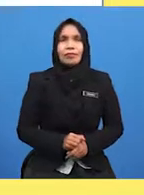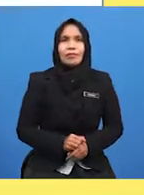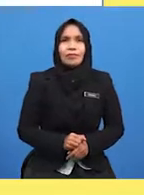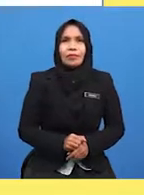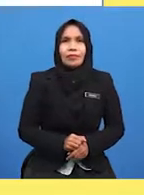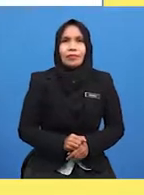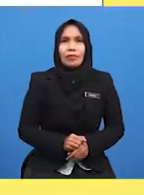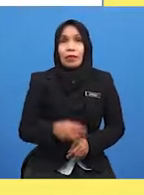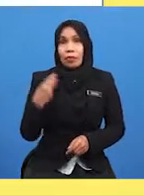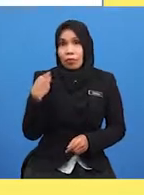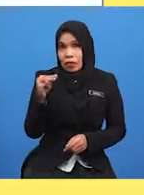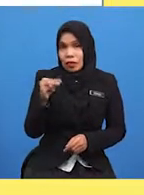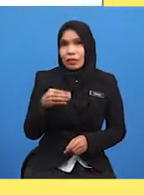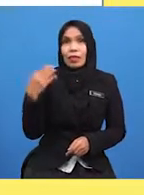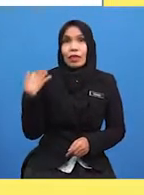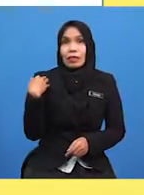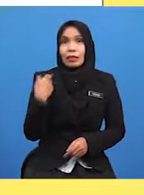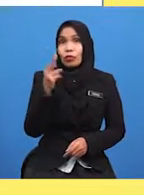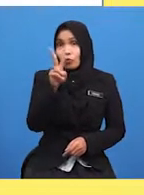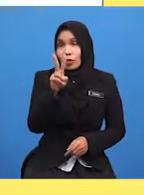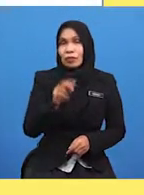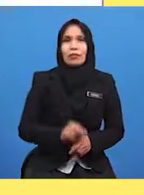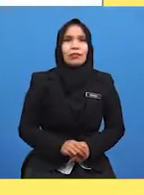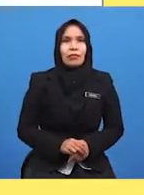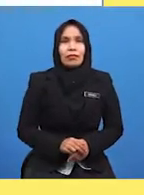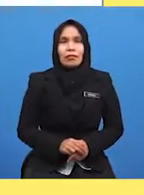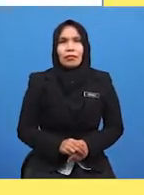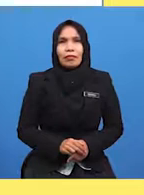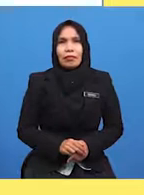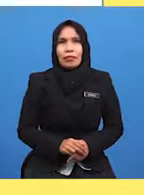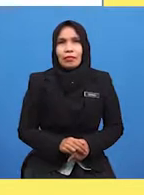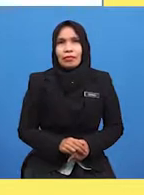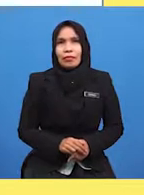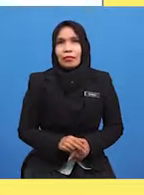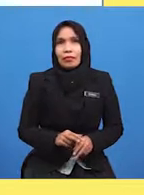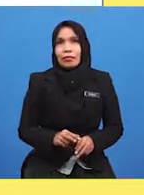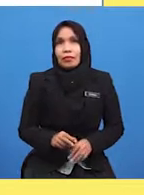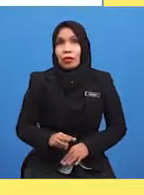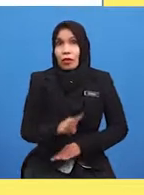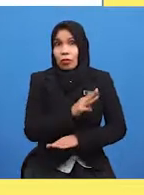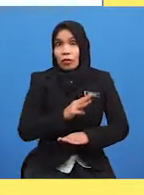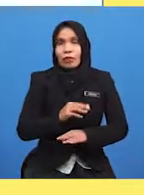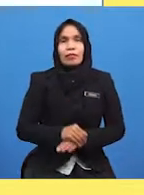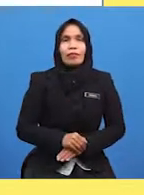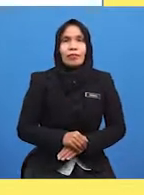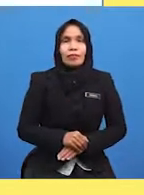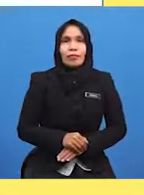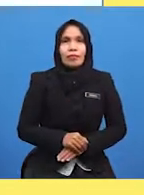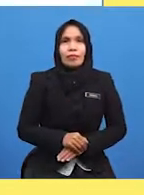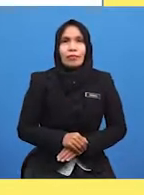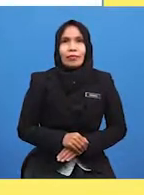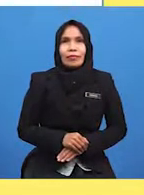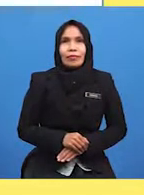berlainan sama ada jichin atau hiasan mereka berbuat bagi mempertahankan hak dan kepentingan masing-masing